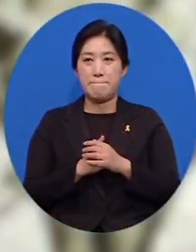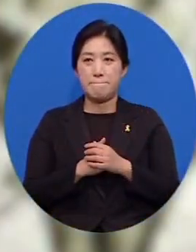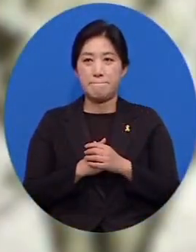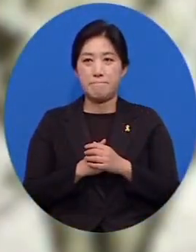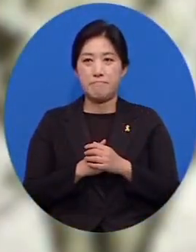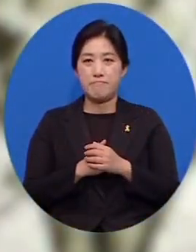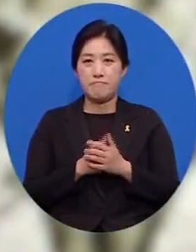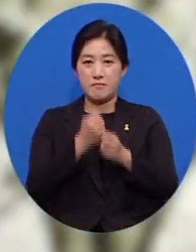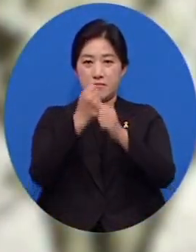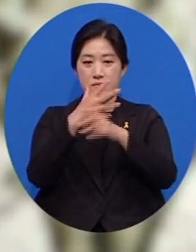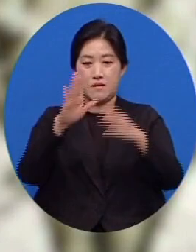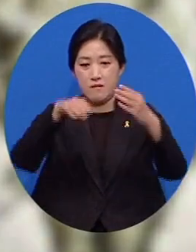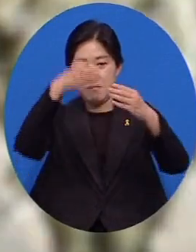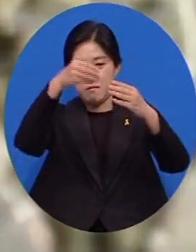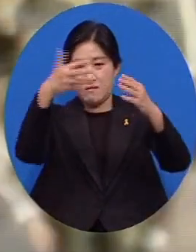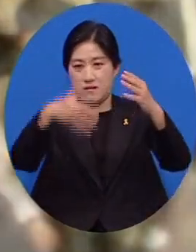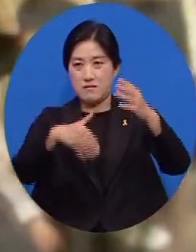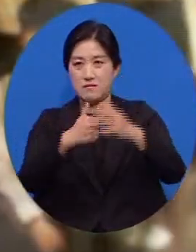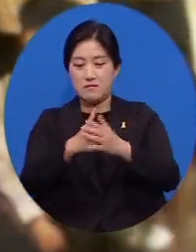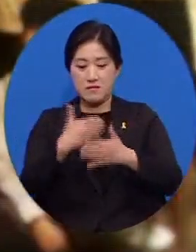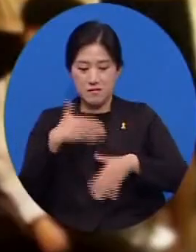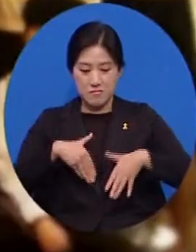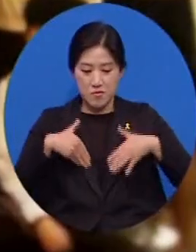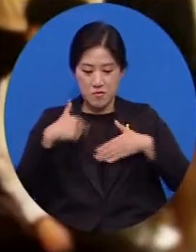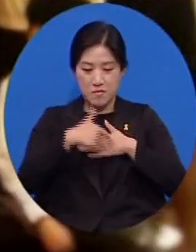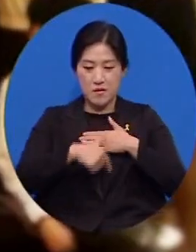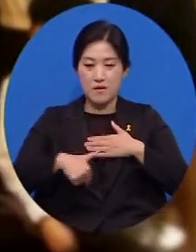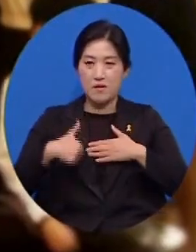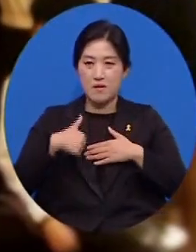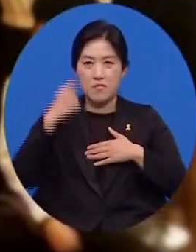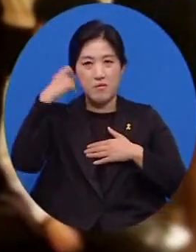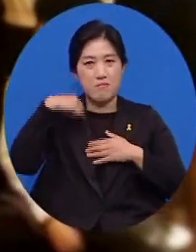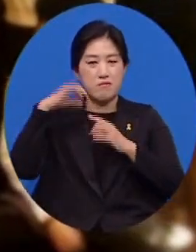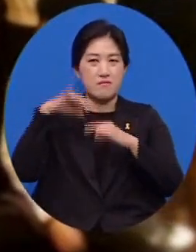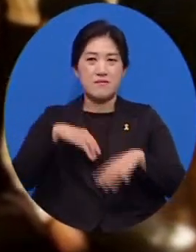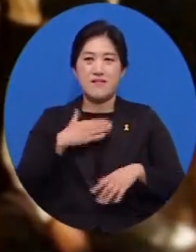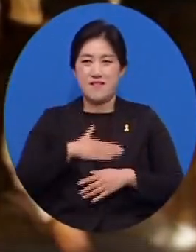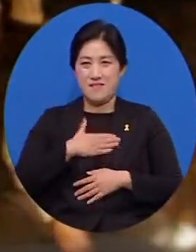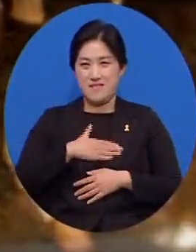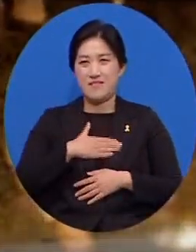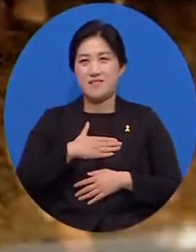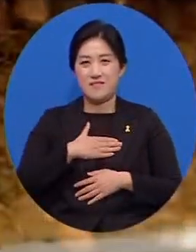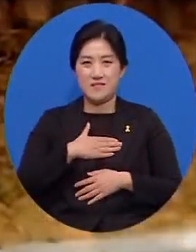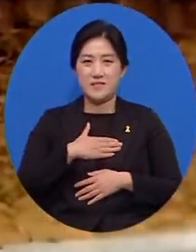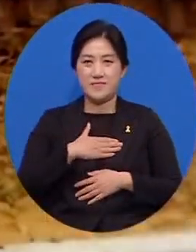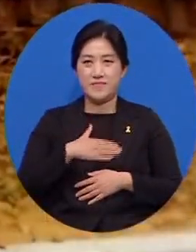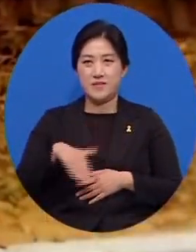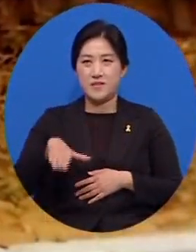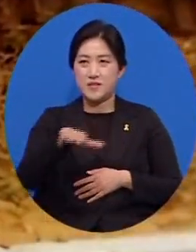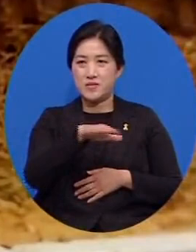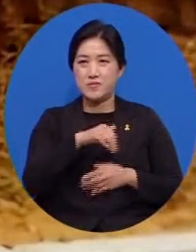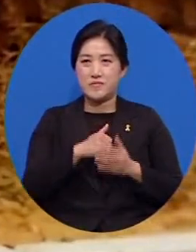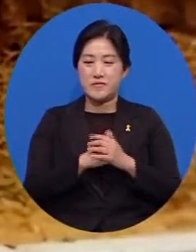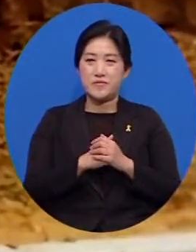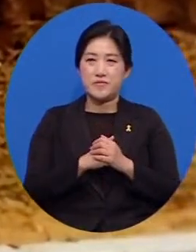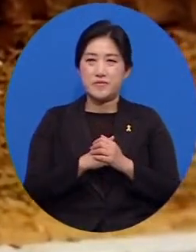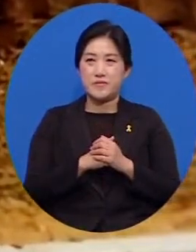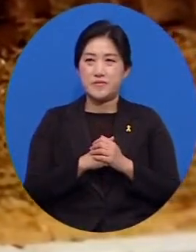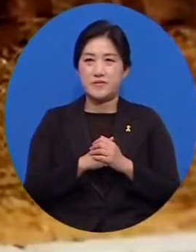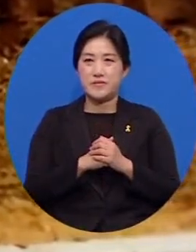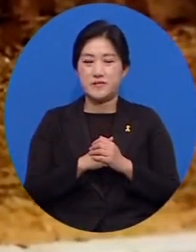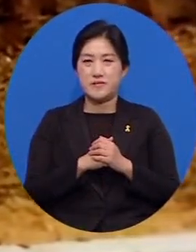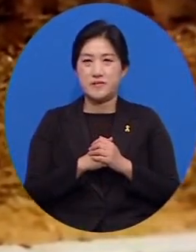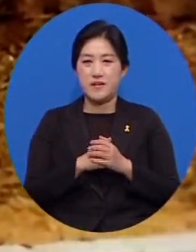달력이 넘어가기도 전에 몸이 먼저 알고 신호를 보내잖아. 우린 애들 생일 그리고